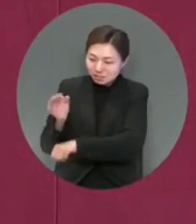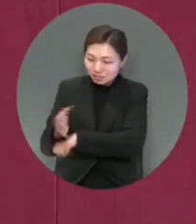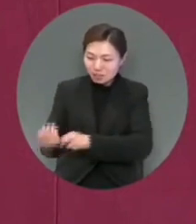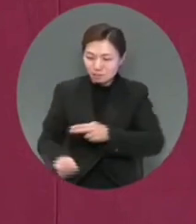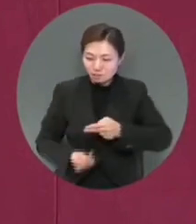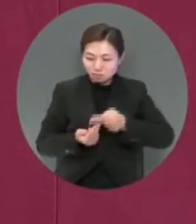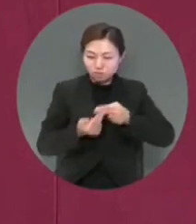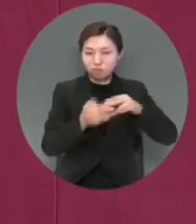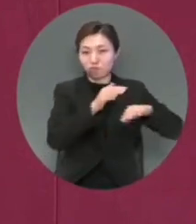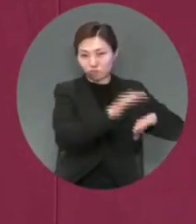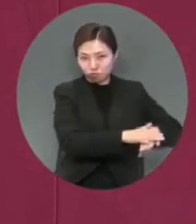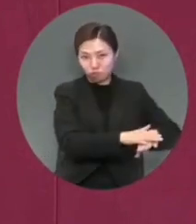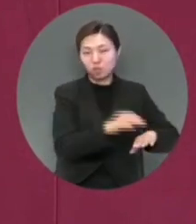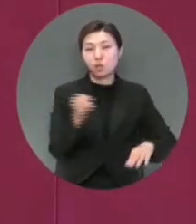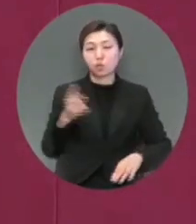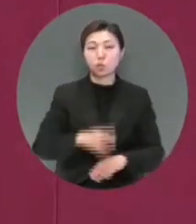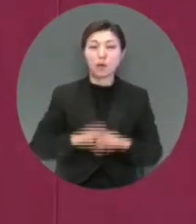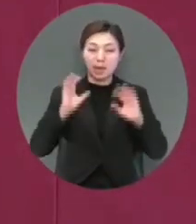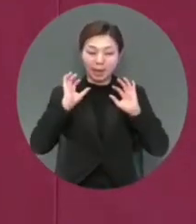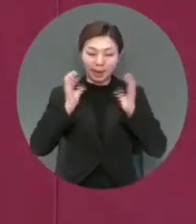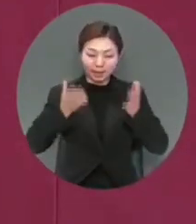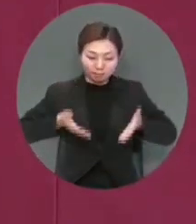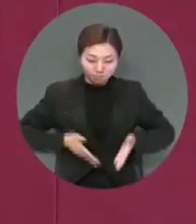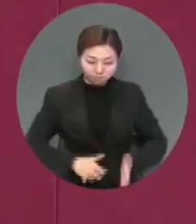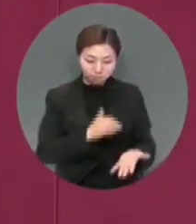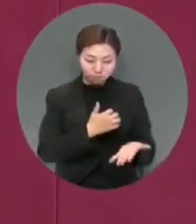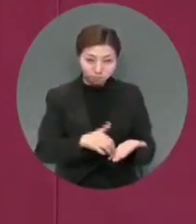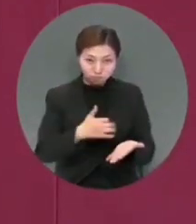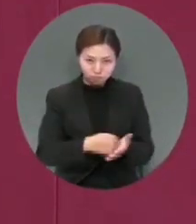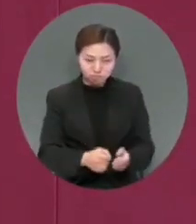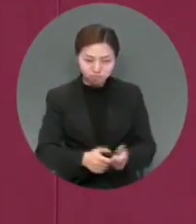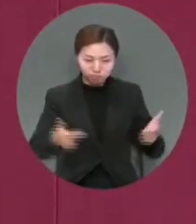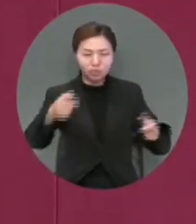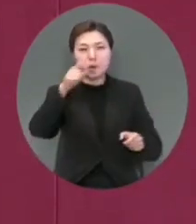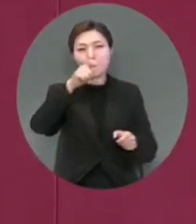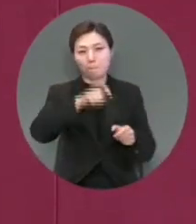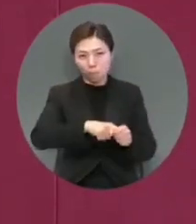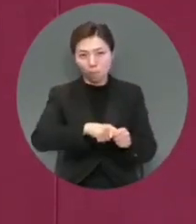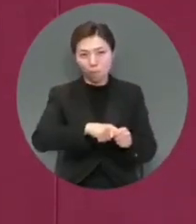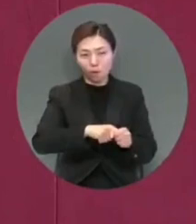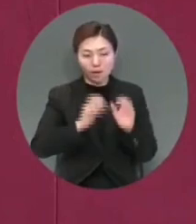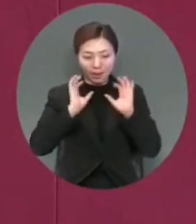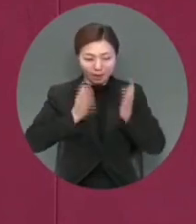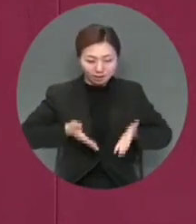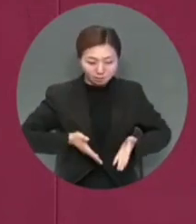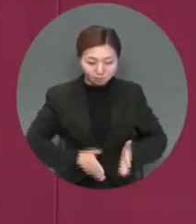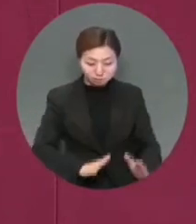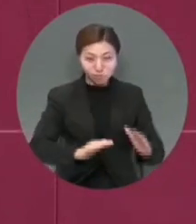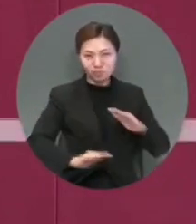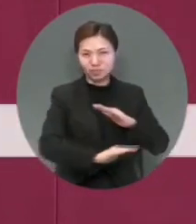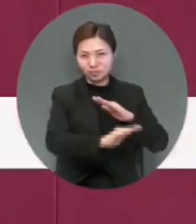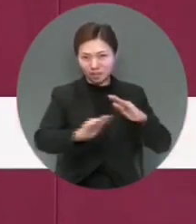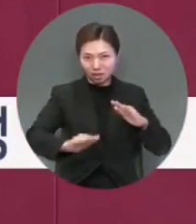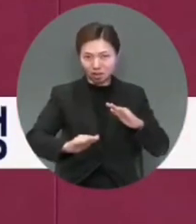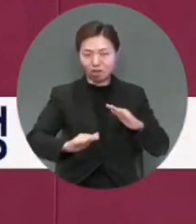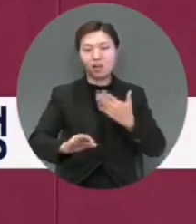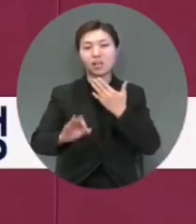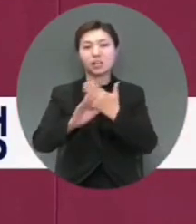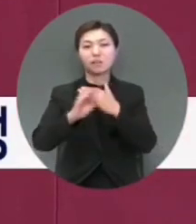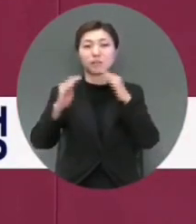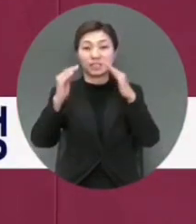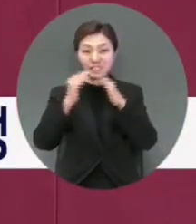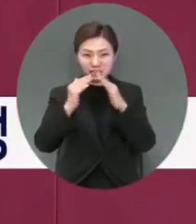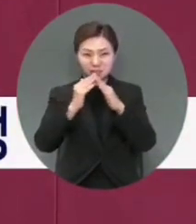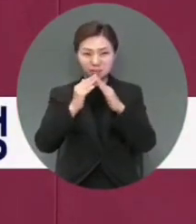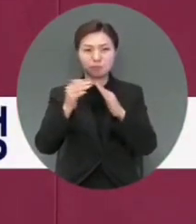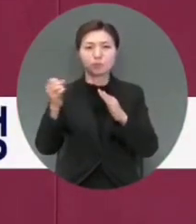급여를 인상하고 출산 가구에 공공분양주택과 임대주택을 우선 배정하겠습니다.